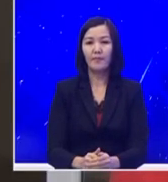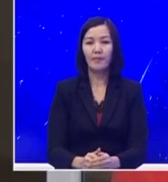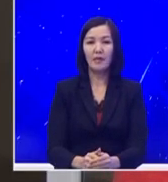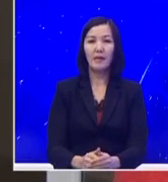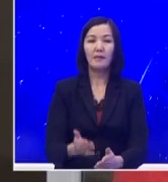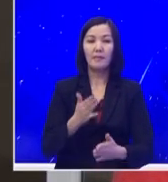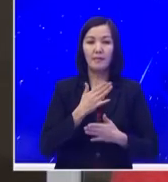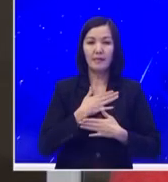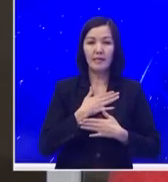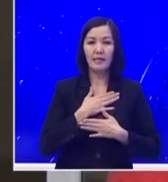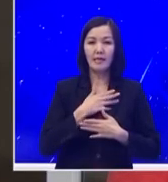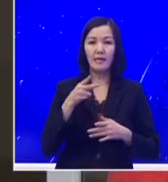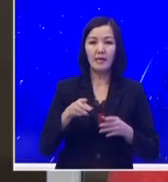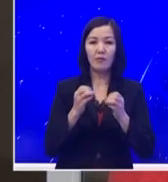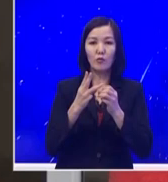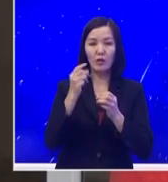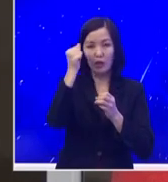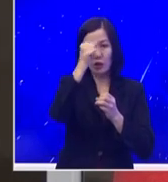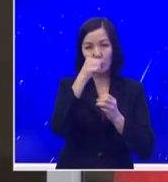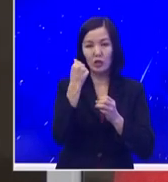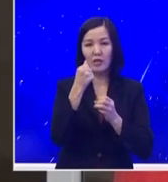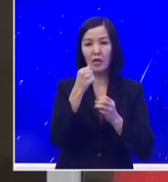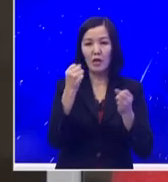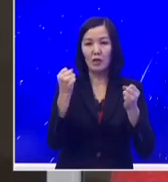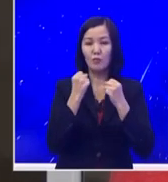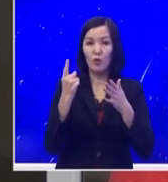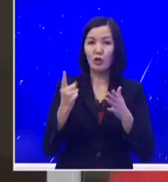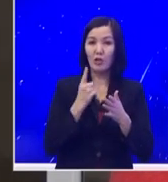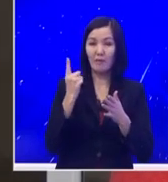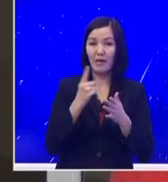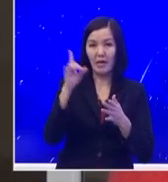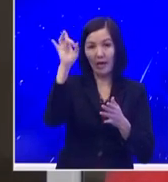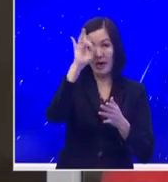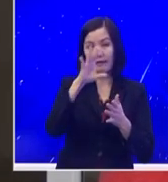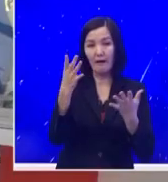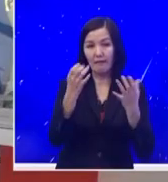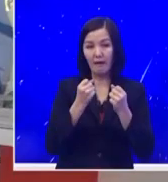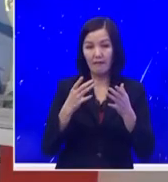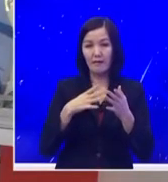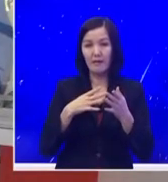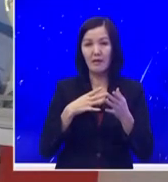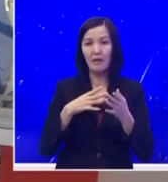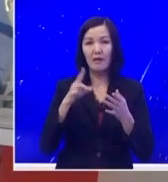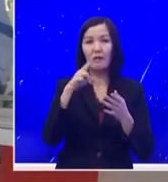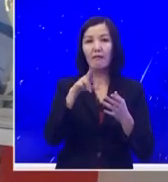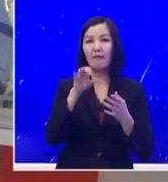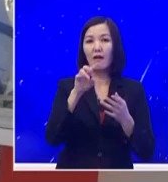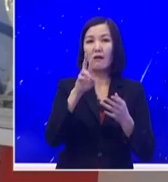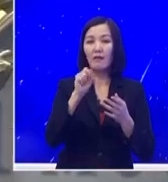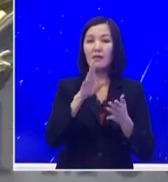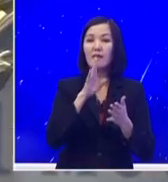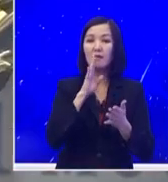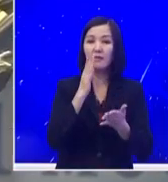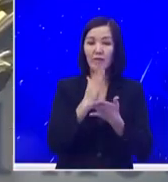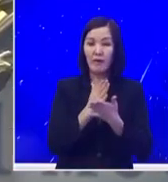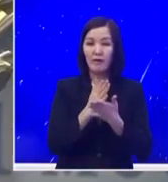қызымыз 2012 жылы спорт шебері атағын иеленген болатын. Исабаева Дана деген қызымыз бар.